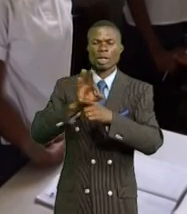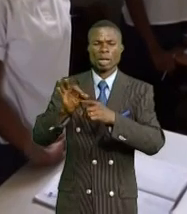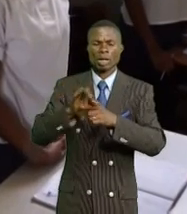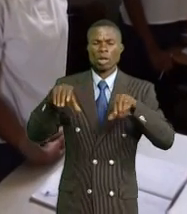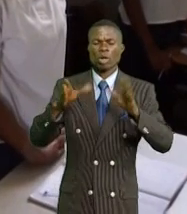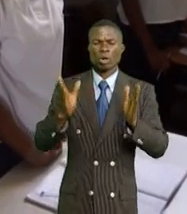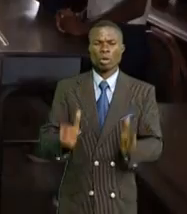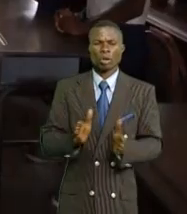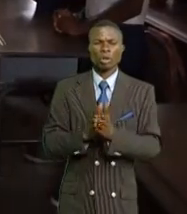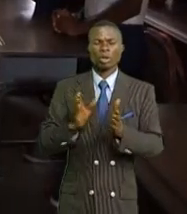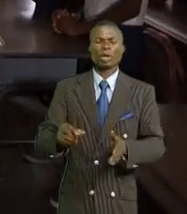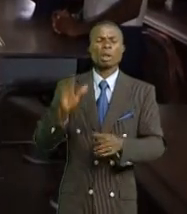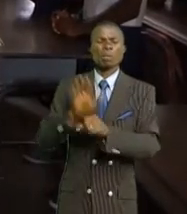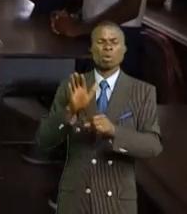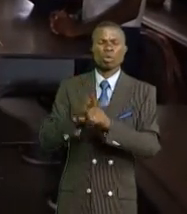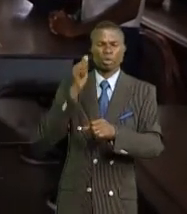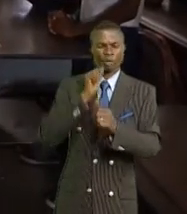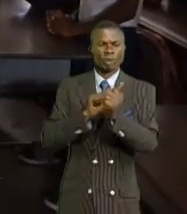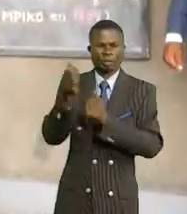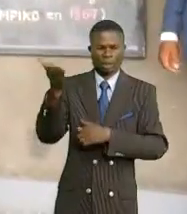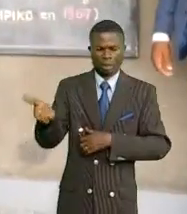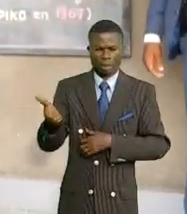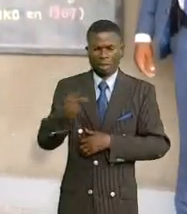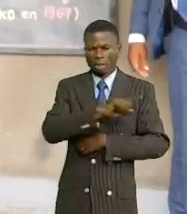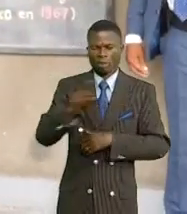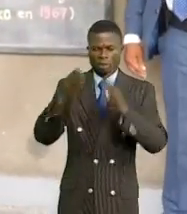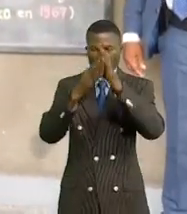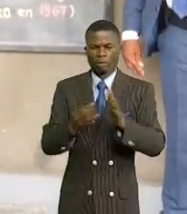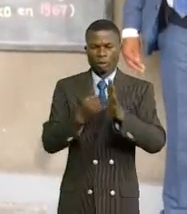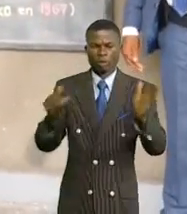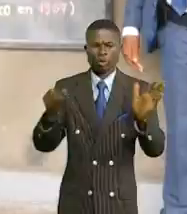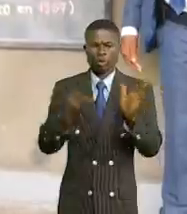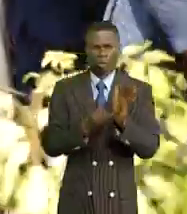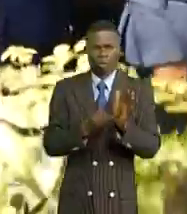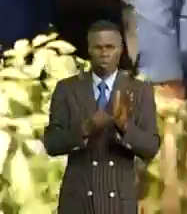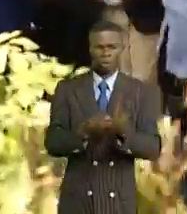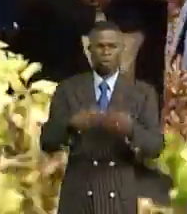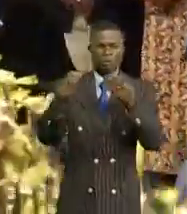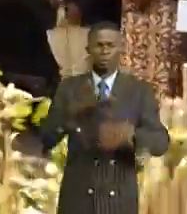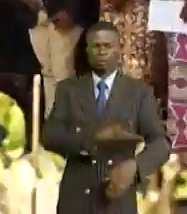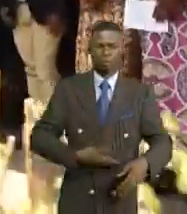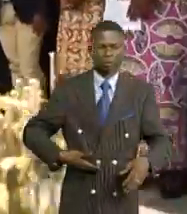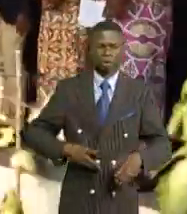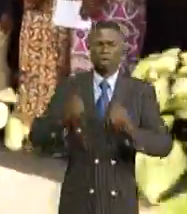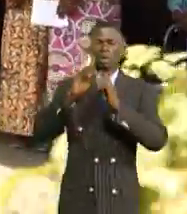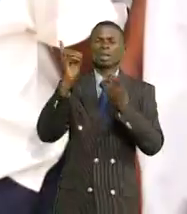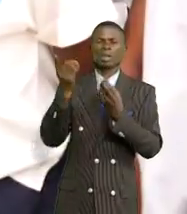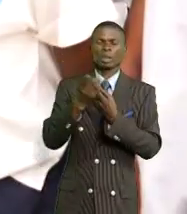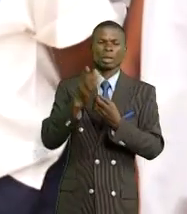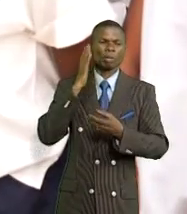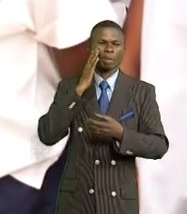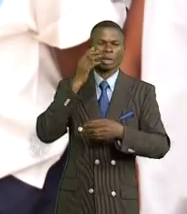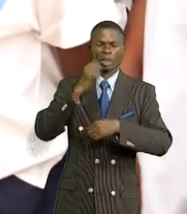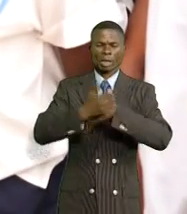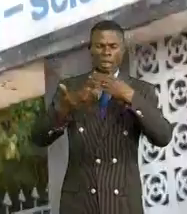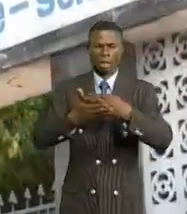congolais génération après génération. En 1967, elle ouvre le lycée diocésain Marie-Thérèse, rebaptisé